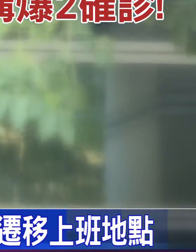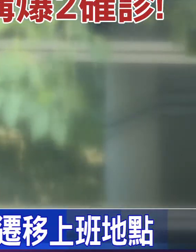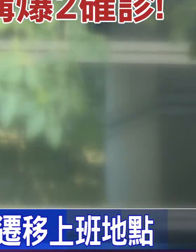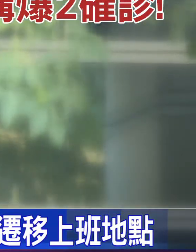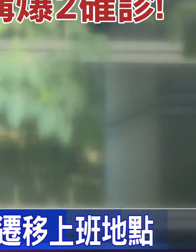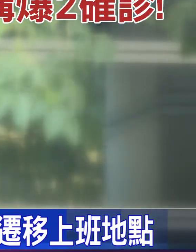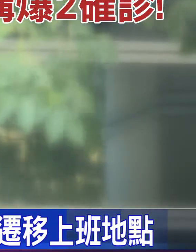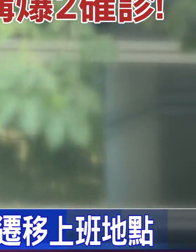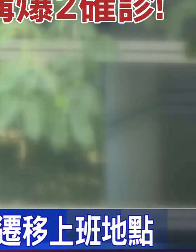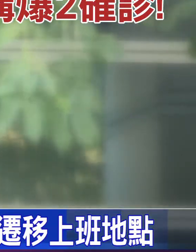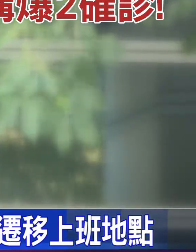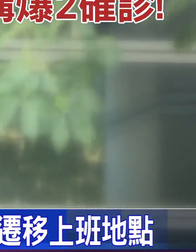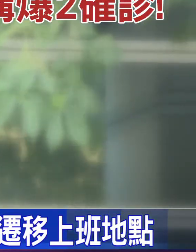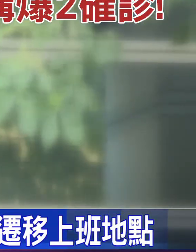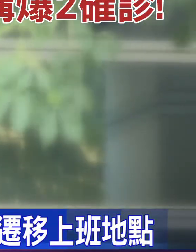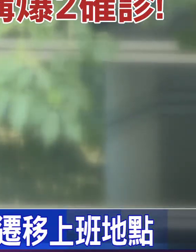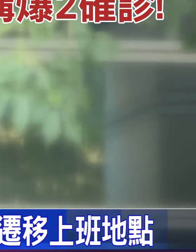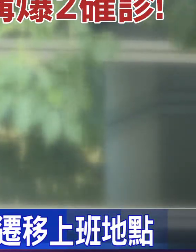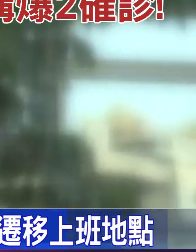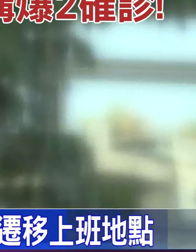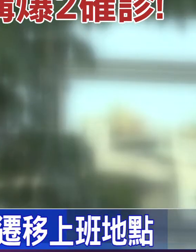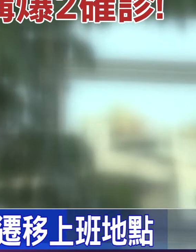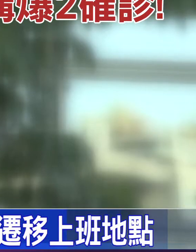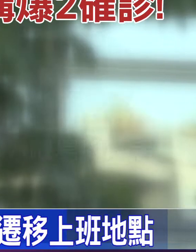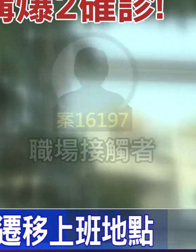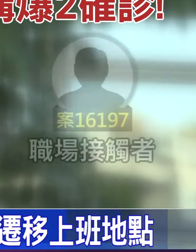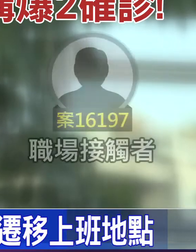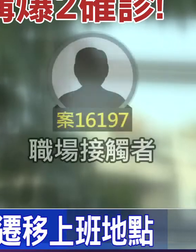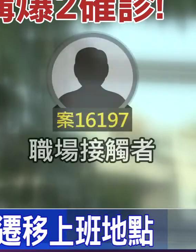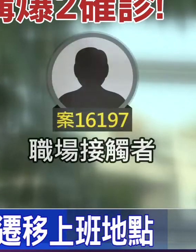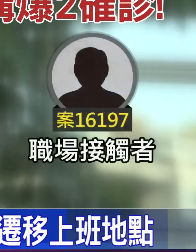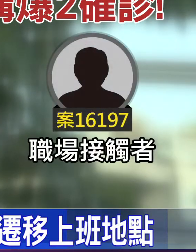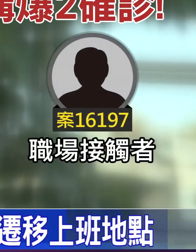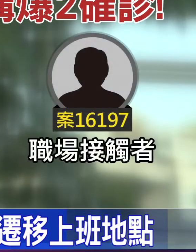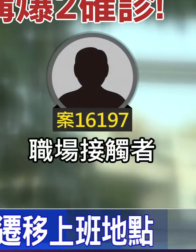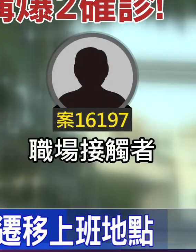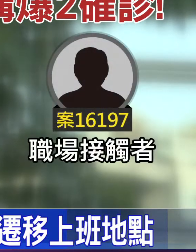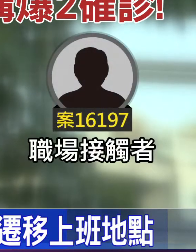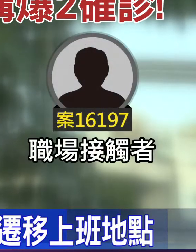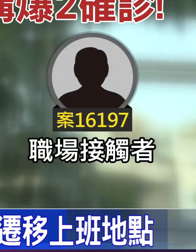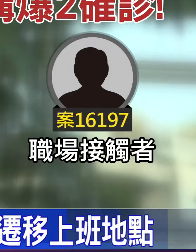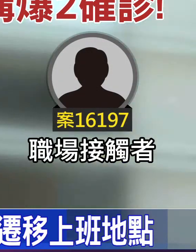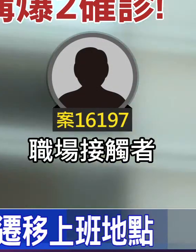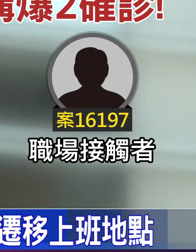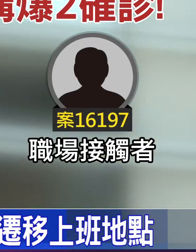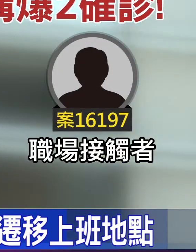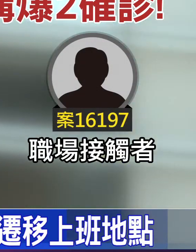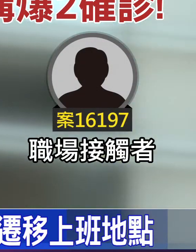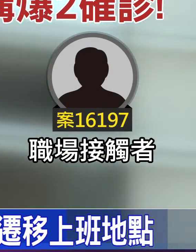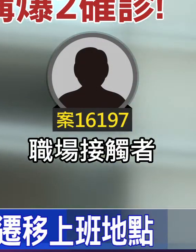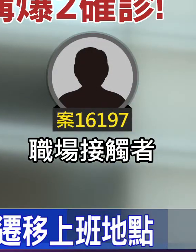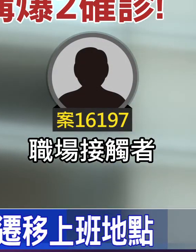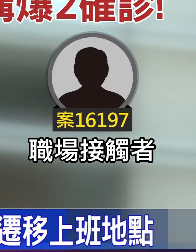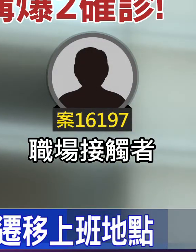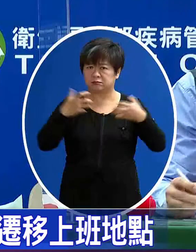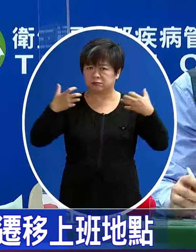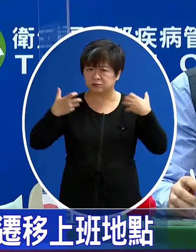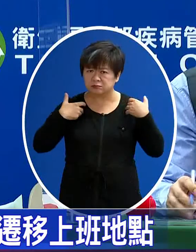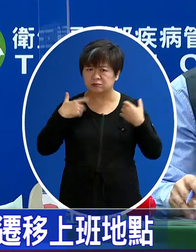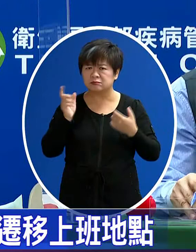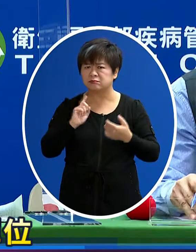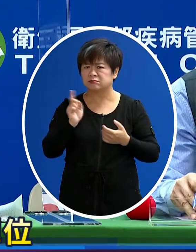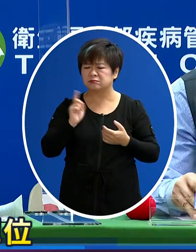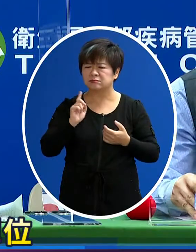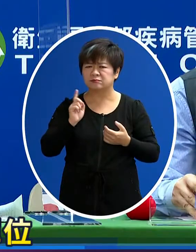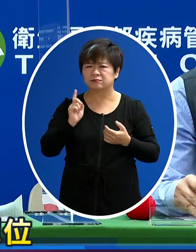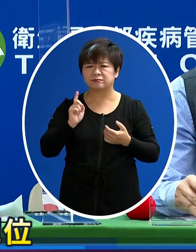幼儿园群聚案确诊幼童的母亲按16152，以及他的接触者同事按16197。 我知